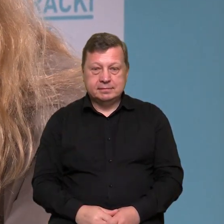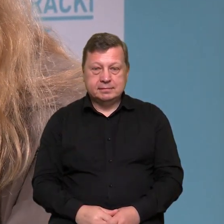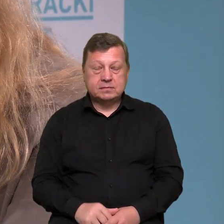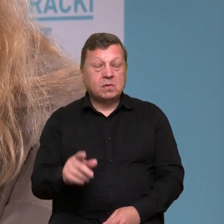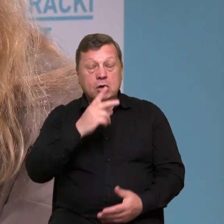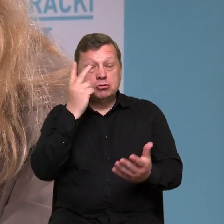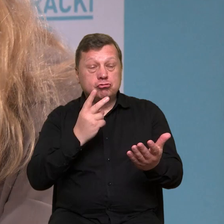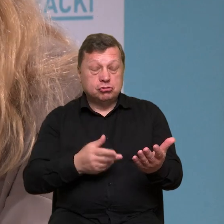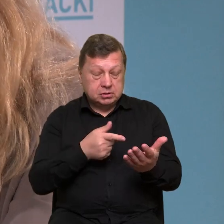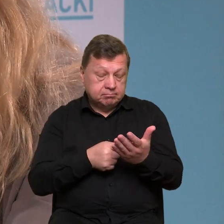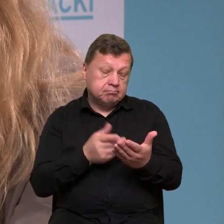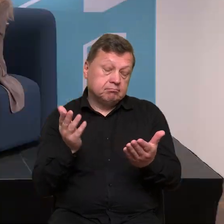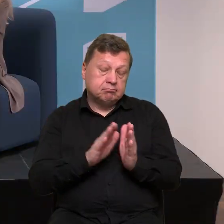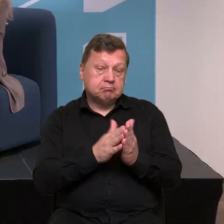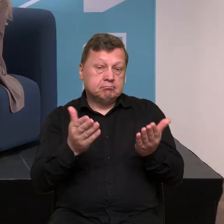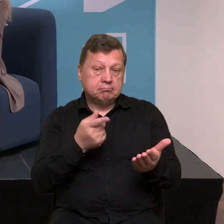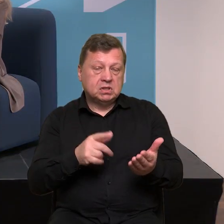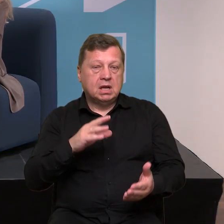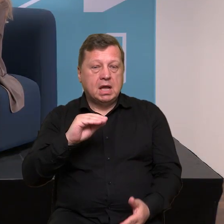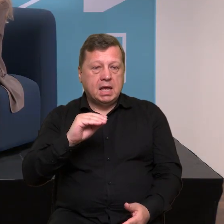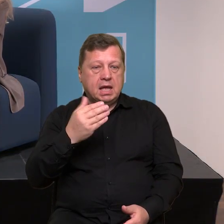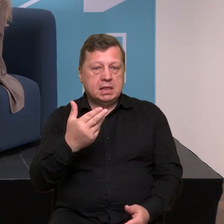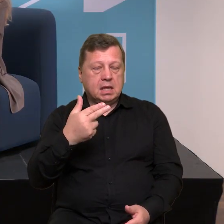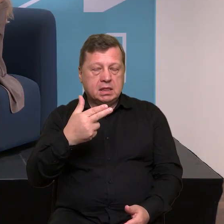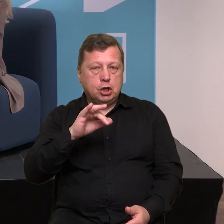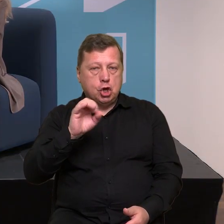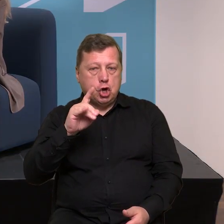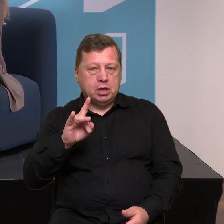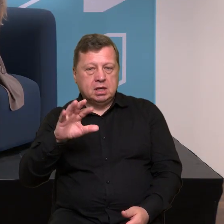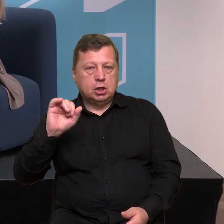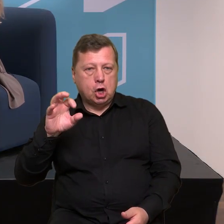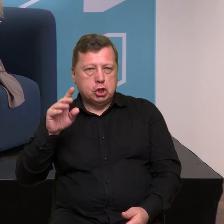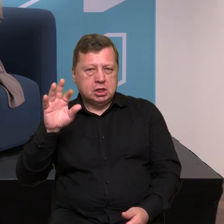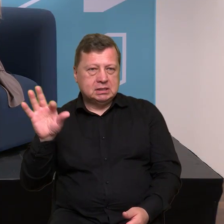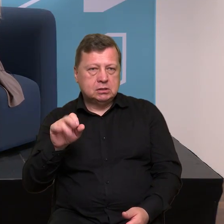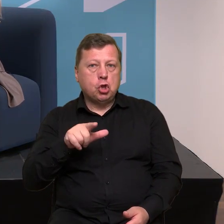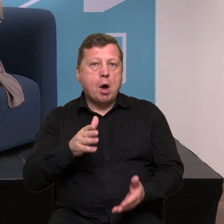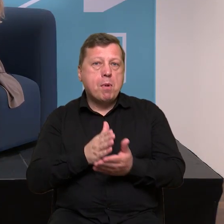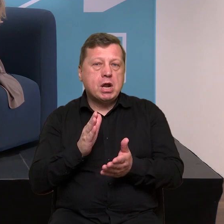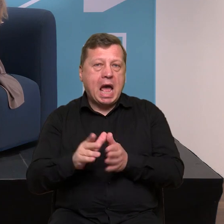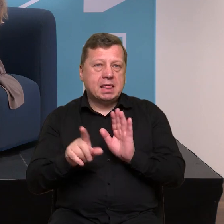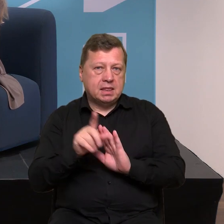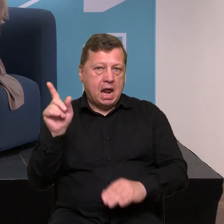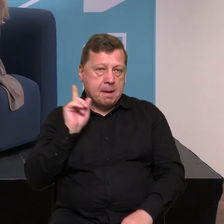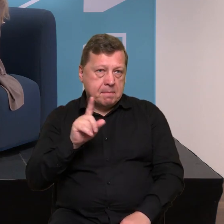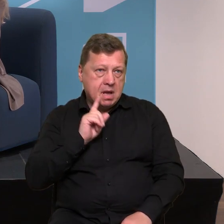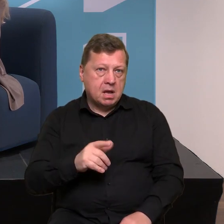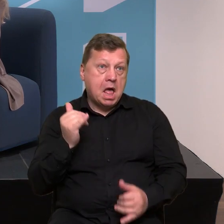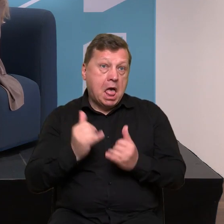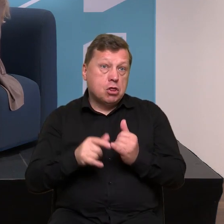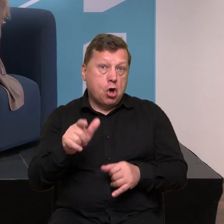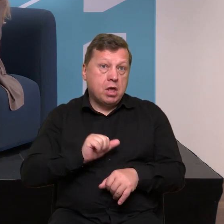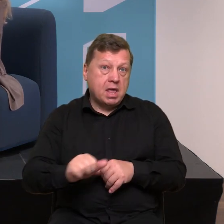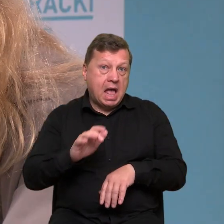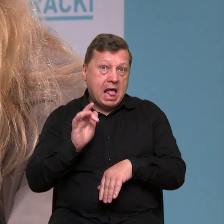czytelnicy przeczytali Enjoy Schatz, uważali, że to jest poradnik dla mężczyzn, jeśli to jest efekt uboczny, okej,